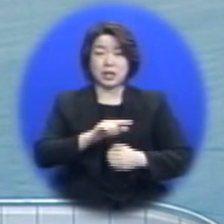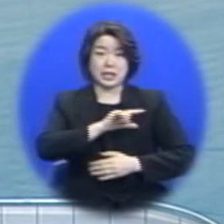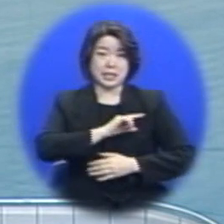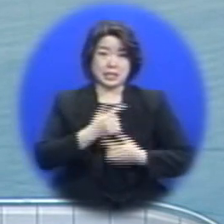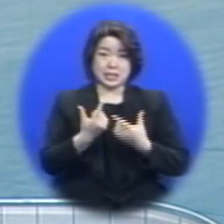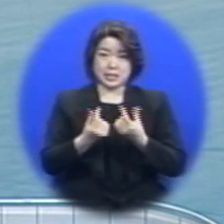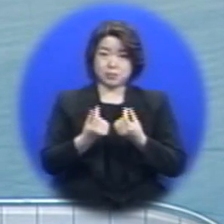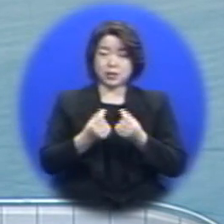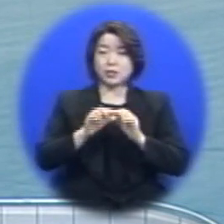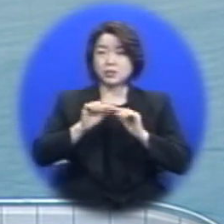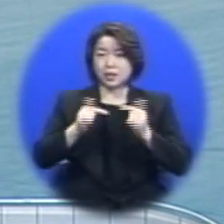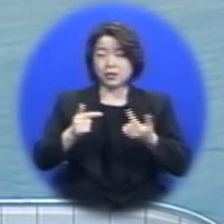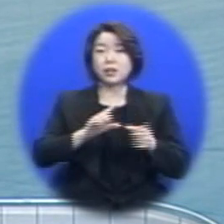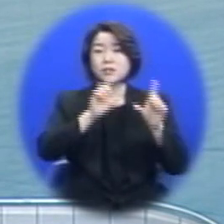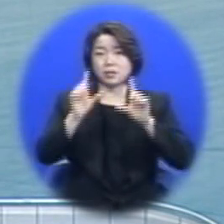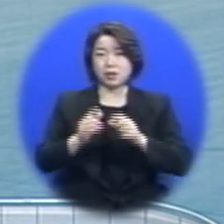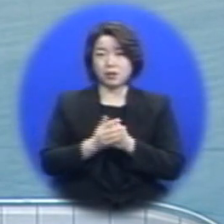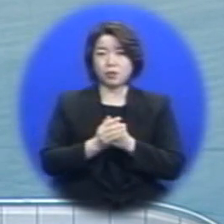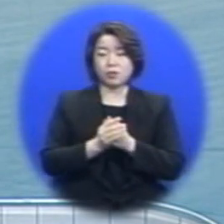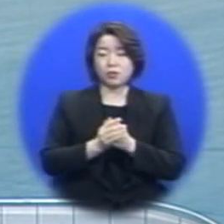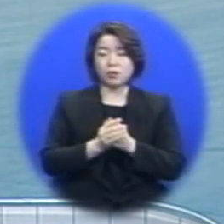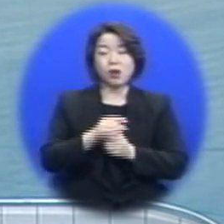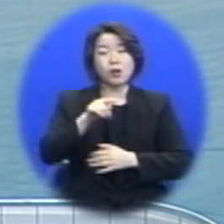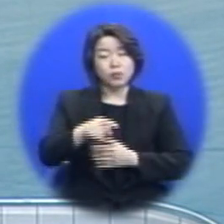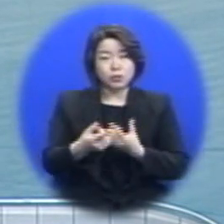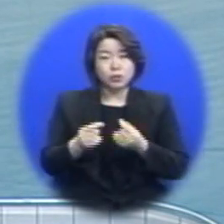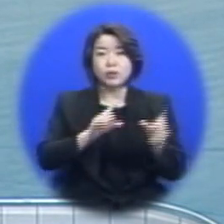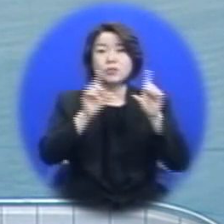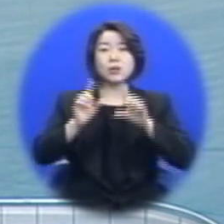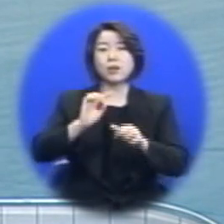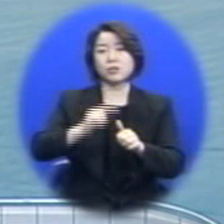산 거지요. 그렇게 사라지는데 어떻게 해요?